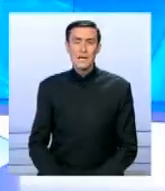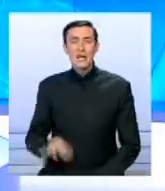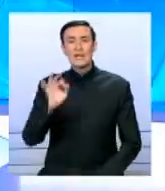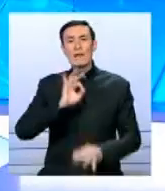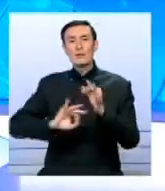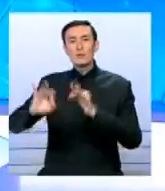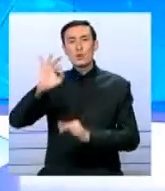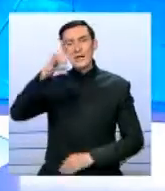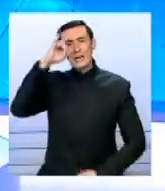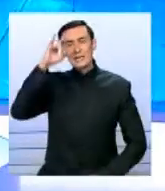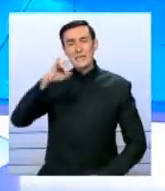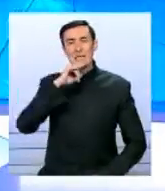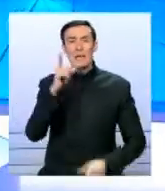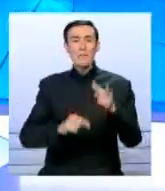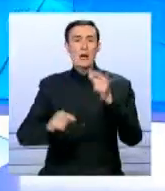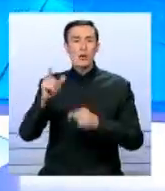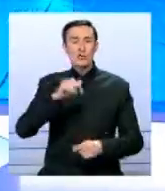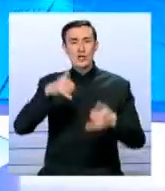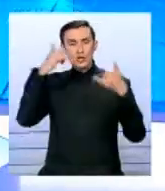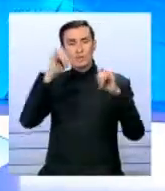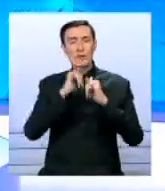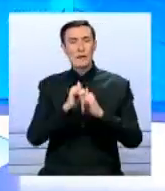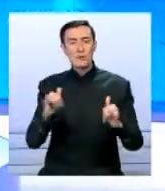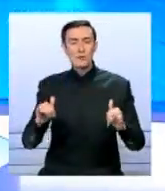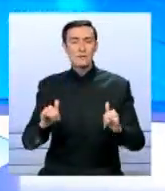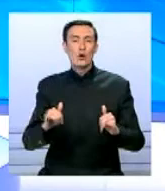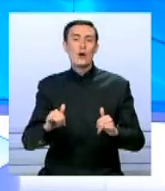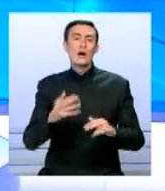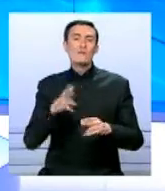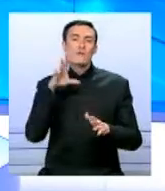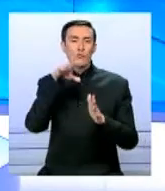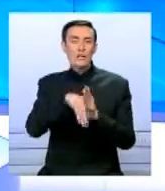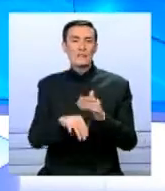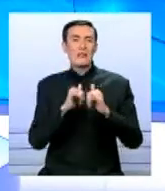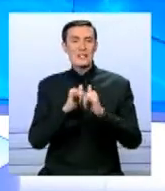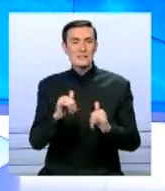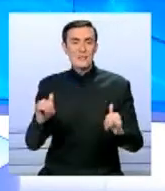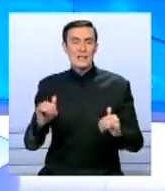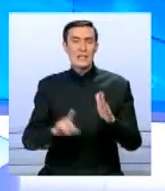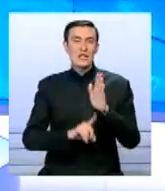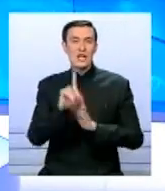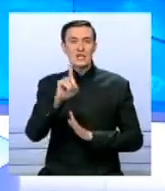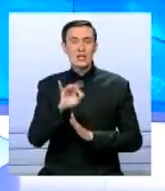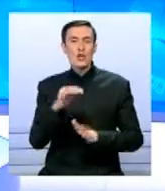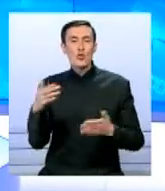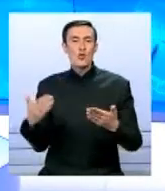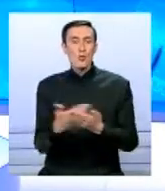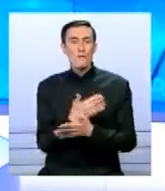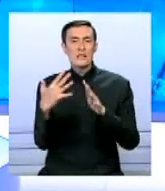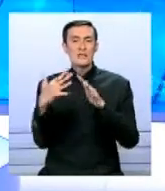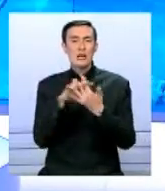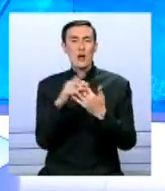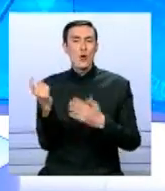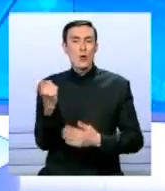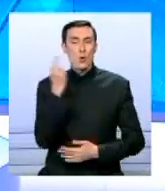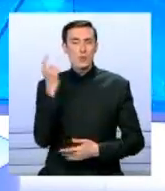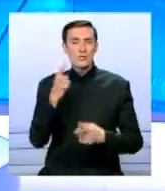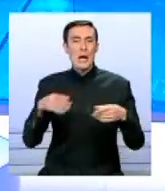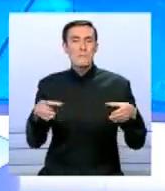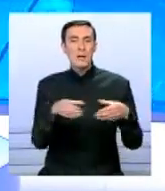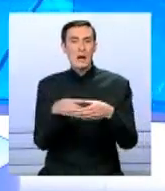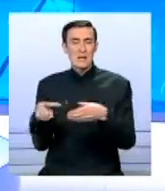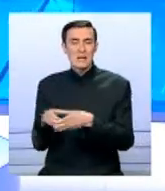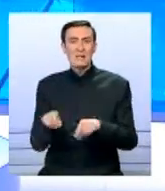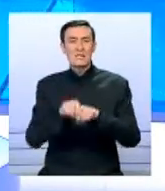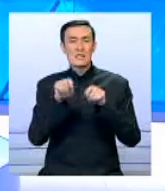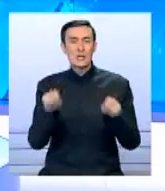На востоке страны молочное животноводство набирает темпы. Свой вклад в развитие отрасли начали вносить новые сельхозкооперативы, которые создают